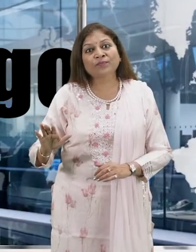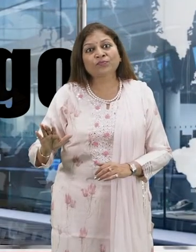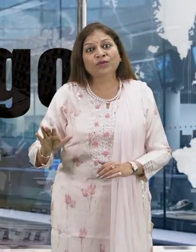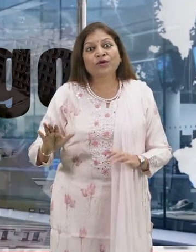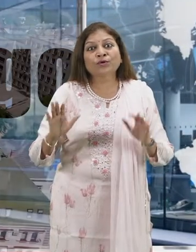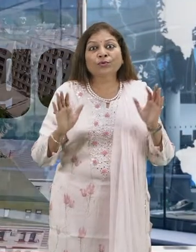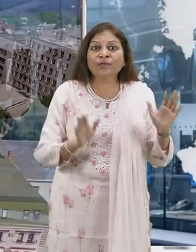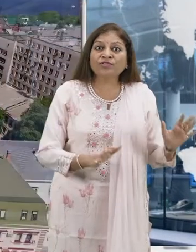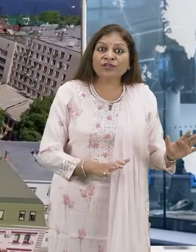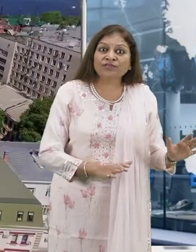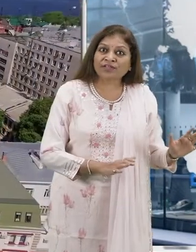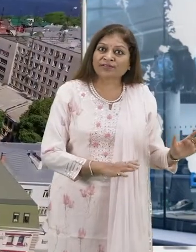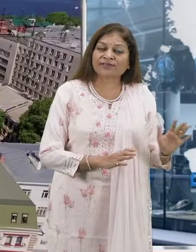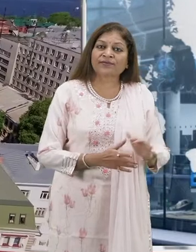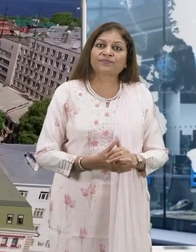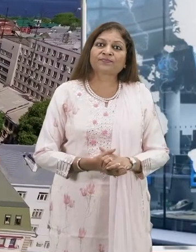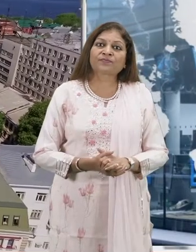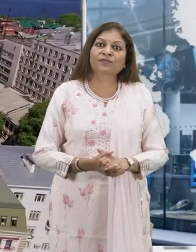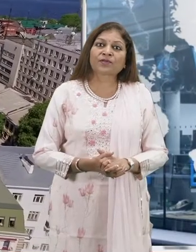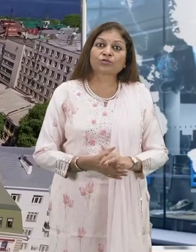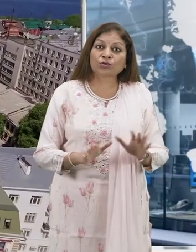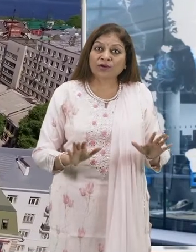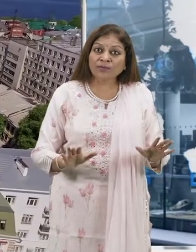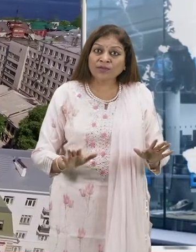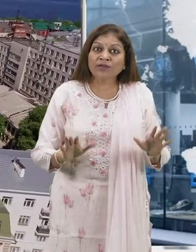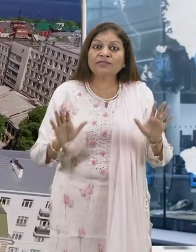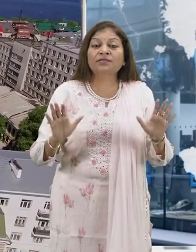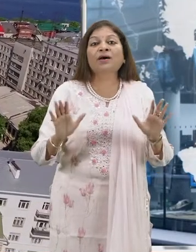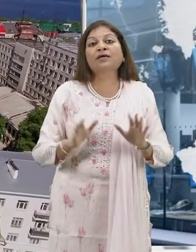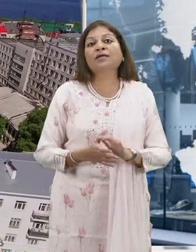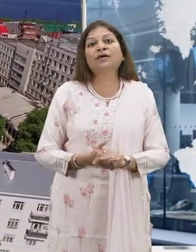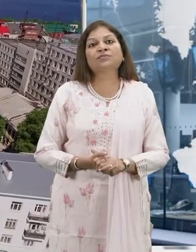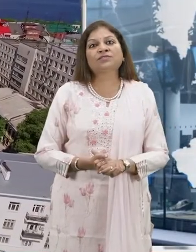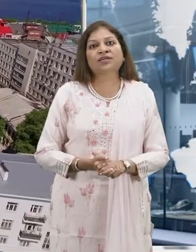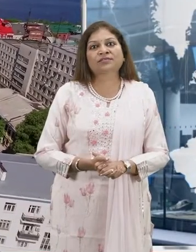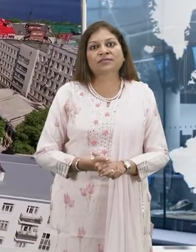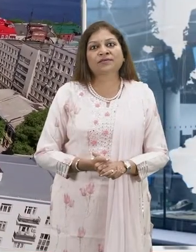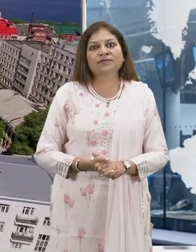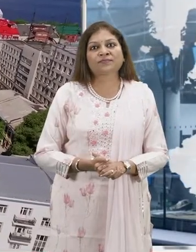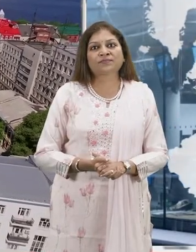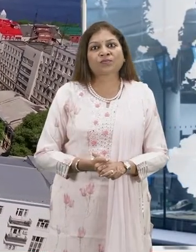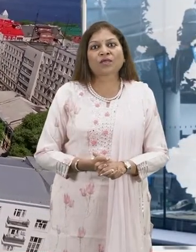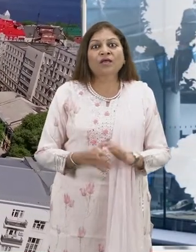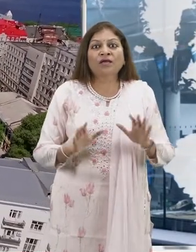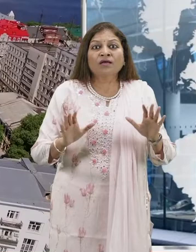के कुएबिशेव शहर से, जो अब समारा के नाम से जाना जाता